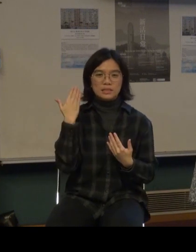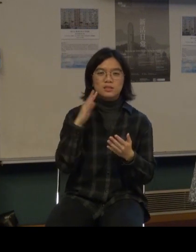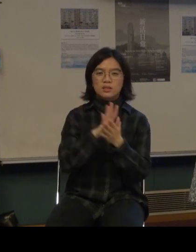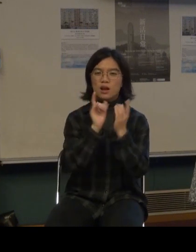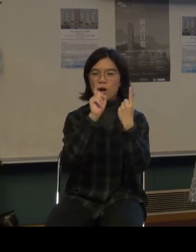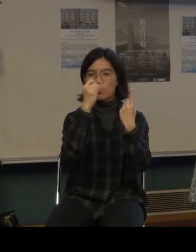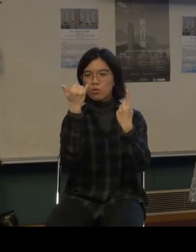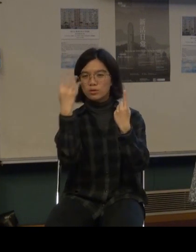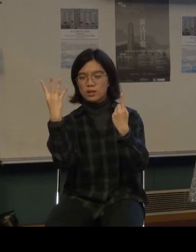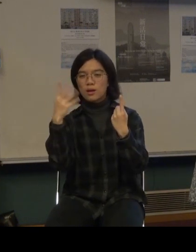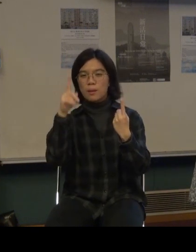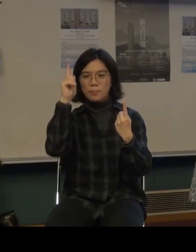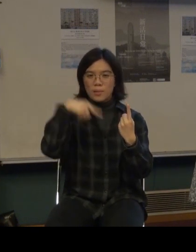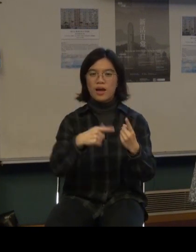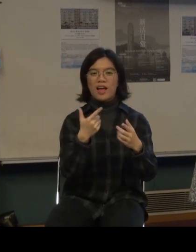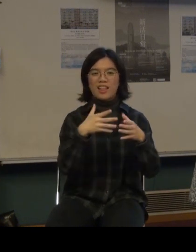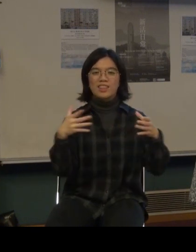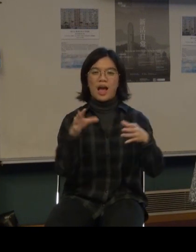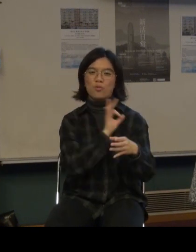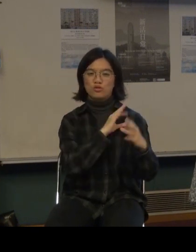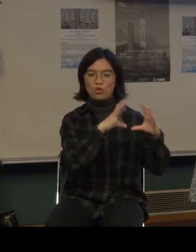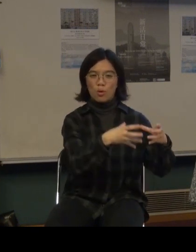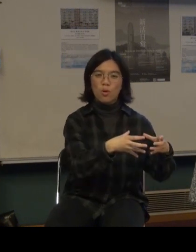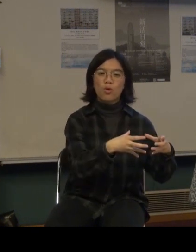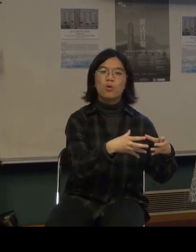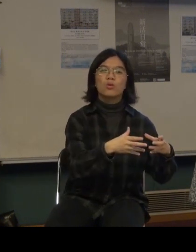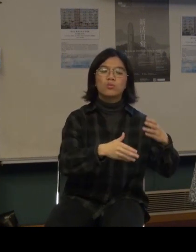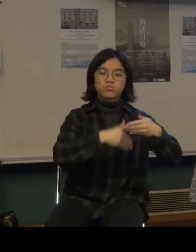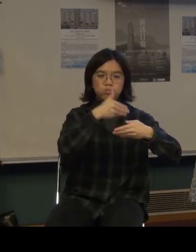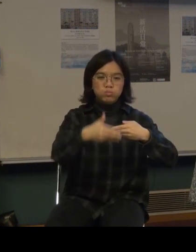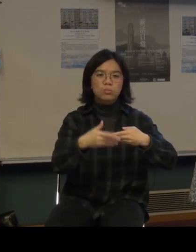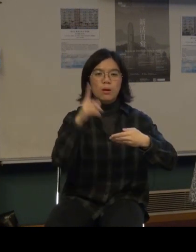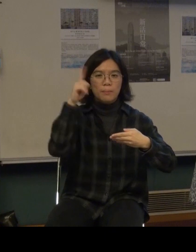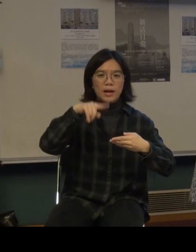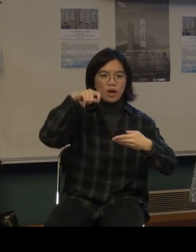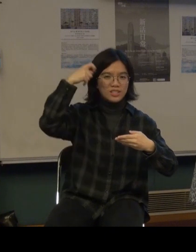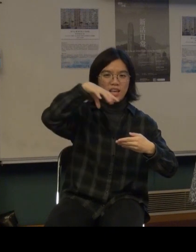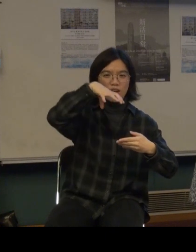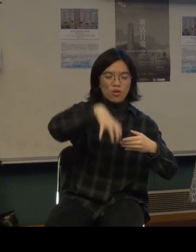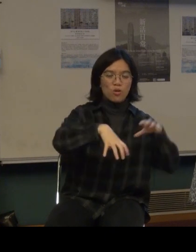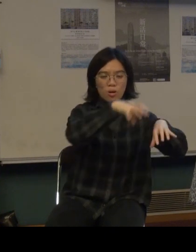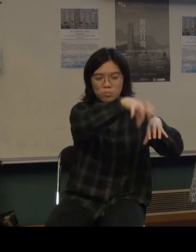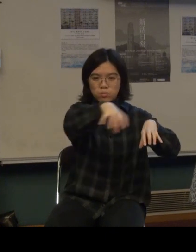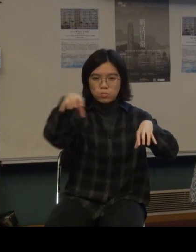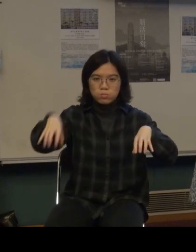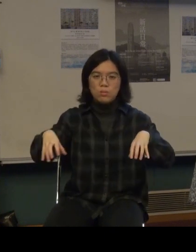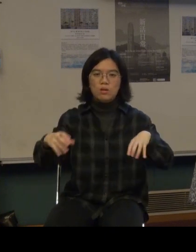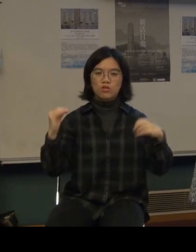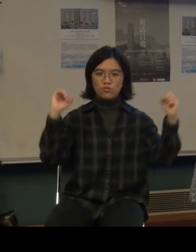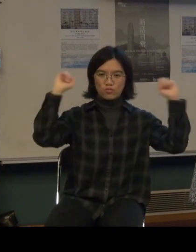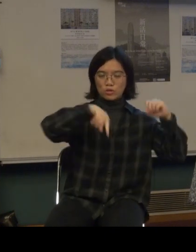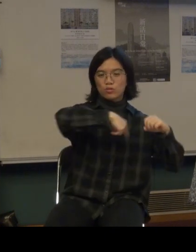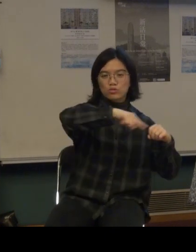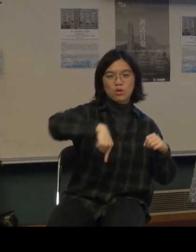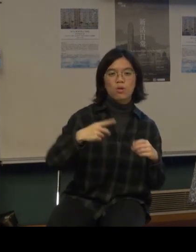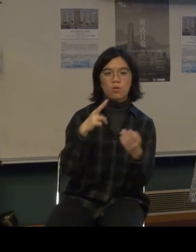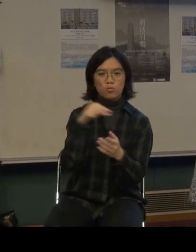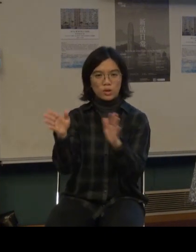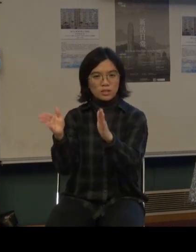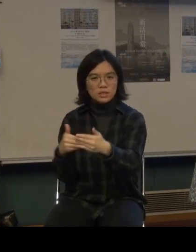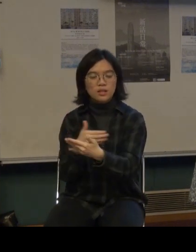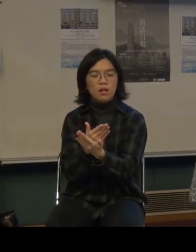嘅。後來先至喺各區有社區會堂啊、社區中心啊，或者一啲運動場啊、泳池嘅誕生嘅。